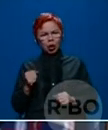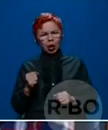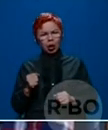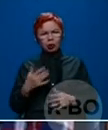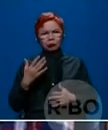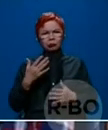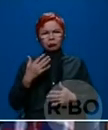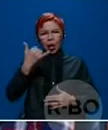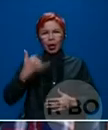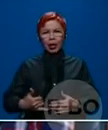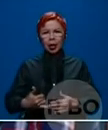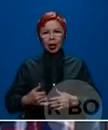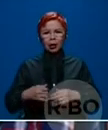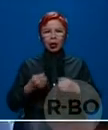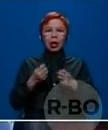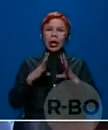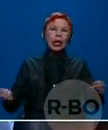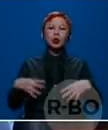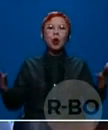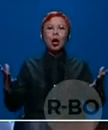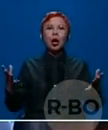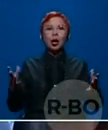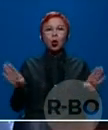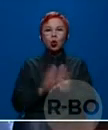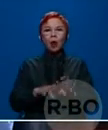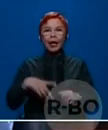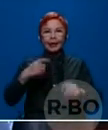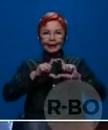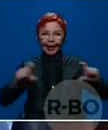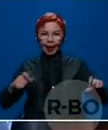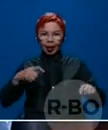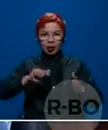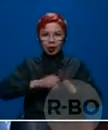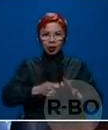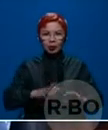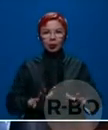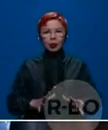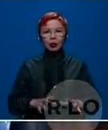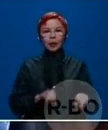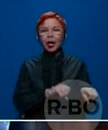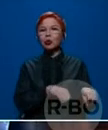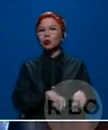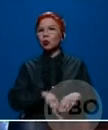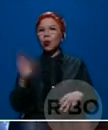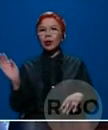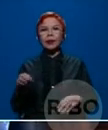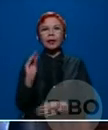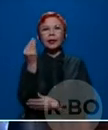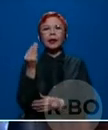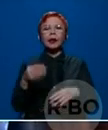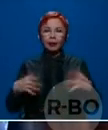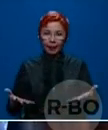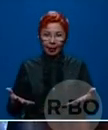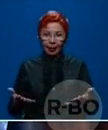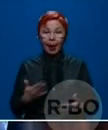akhirnya kehilangan segalanya mereka disegel setelah itu harus ee Terhempas dari kota Jakarta selama-lamanya akhirnya